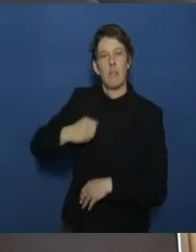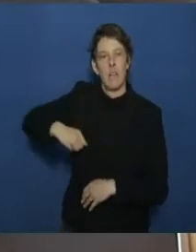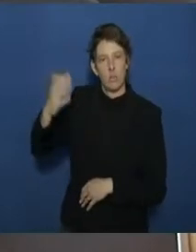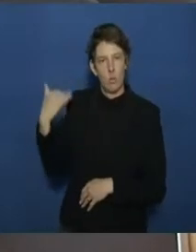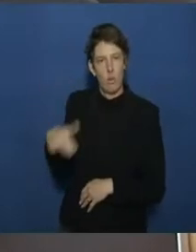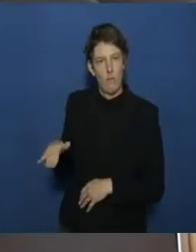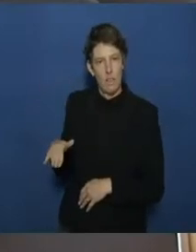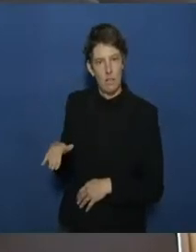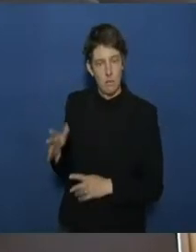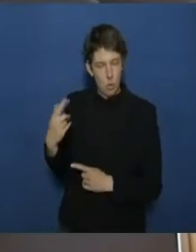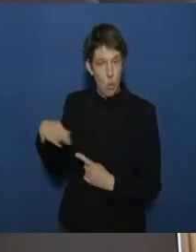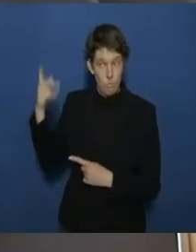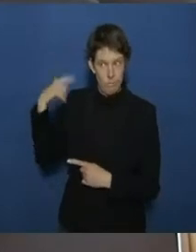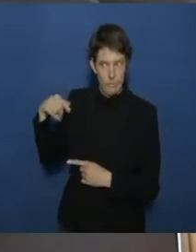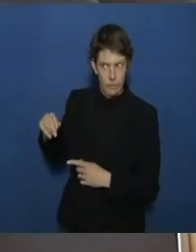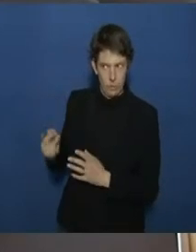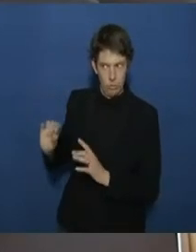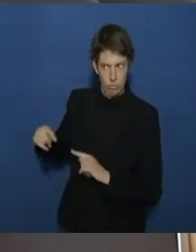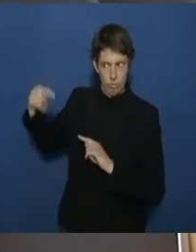jüngsten Spirale des Konflikts?